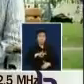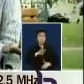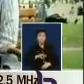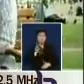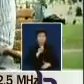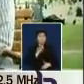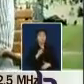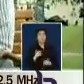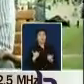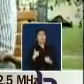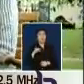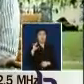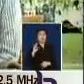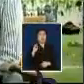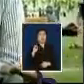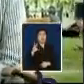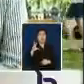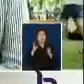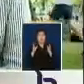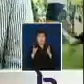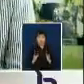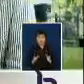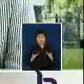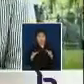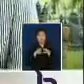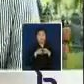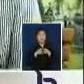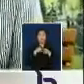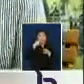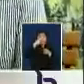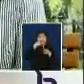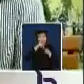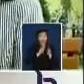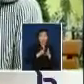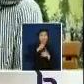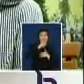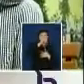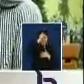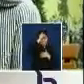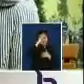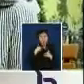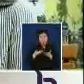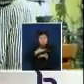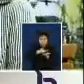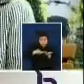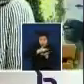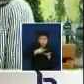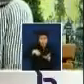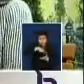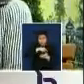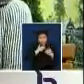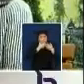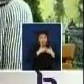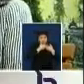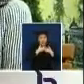ราก็มาทั้งหมดประมาณ73ท่านนะคะซึ่งก็เราก็ได้มีการจัดในเรื่องของการสัมมนาแล้วก็ให้ภาคธุรกิจที่อยู่ในอุตสาหก